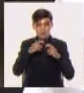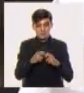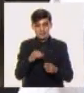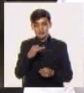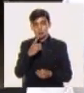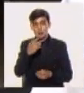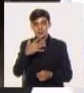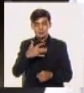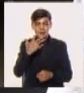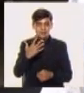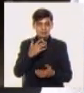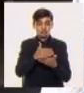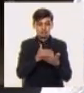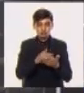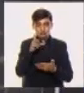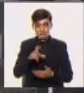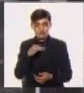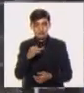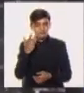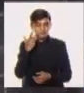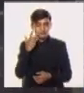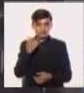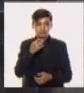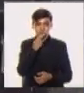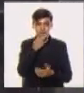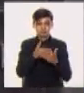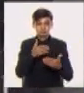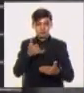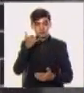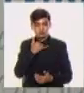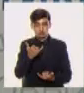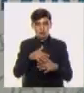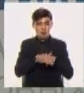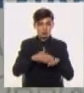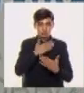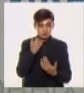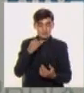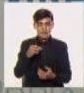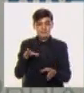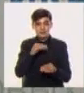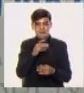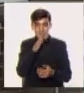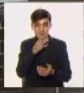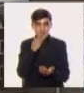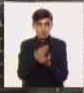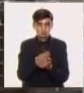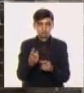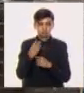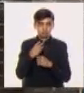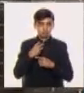списку людей. И все, каждому заранее звонят. Как вы видите, сейчас толпы нет, потому что все полностью по времени приходят.